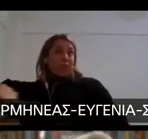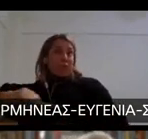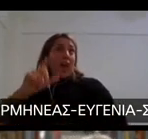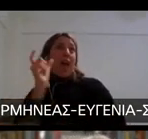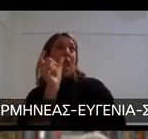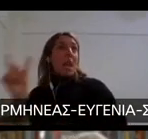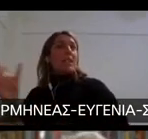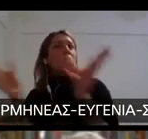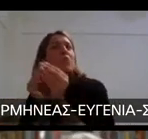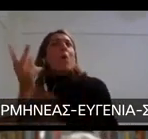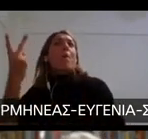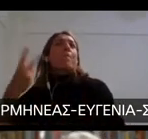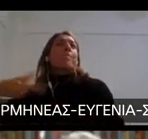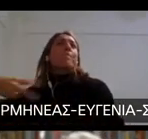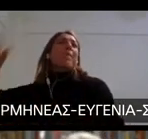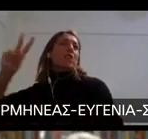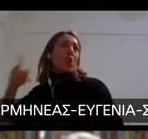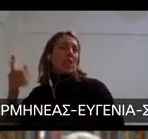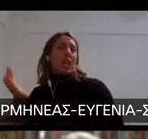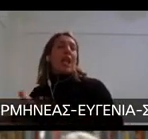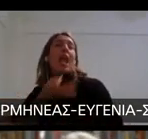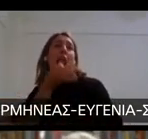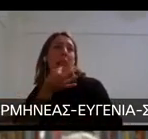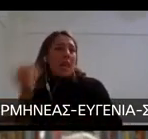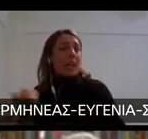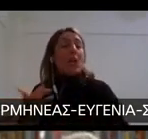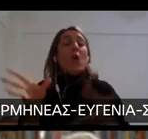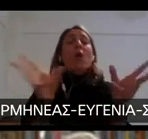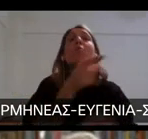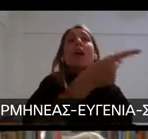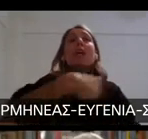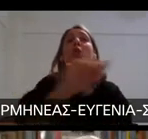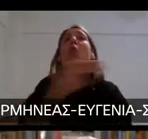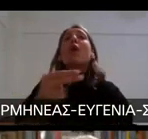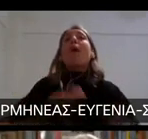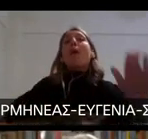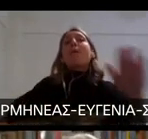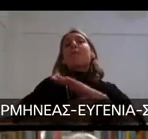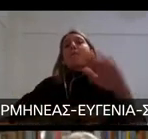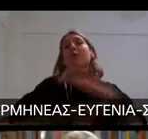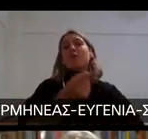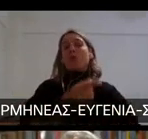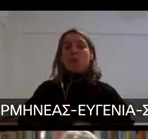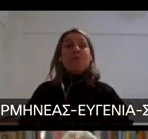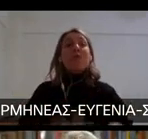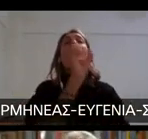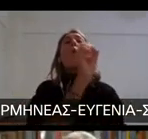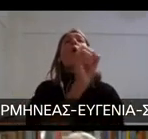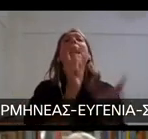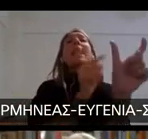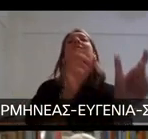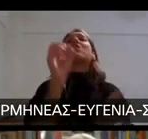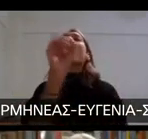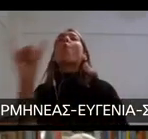αφορούν αποφάσεις ή ενέργειες για το μεταναστευτικό προσφυγικό ζήτημα. Στέκομαι επίσης και σε ουσιαστικά που δηλώνουν ενέργεια,